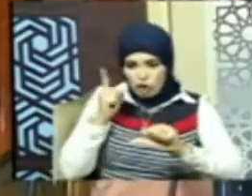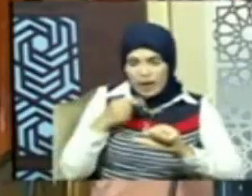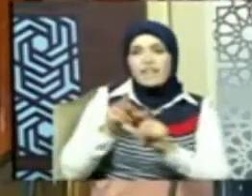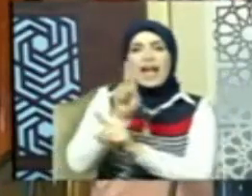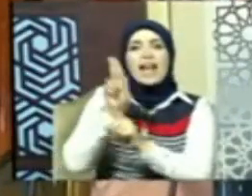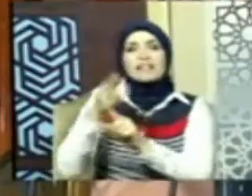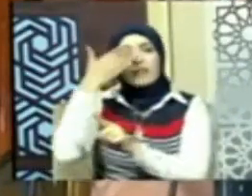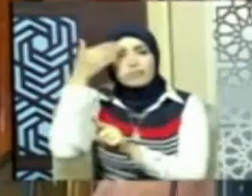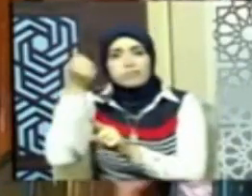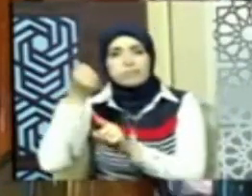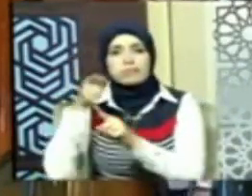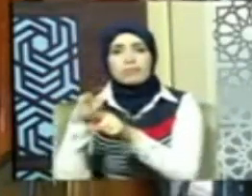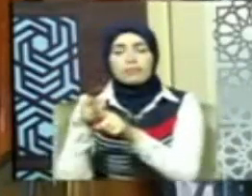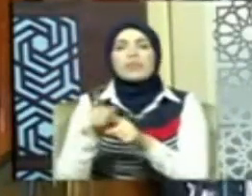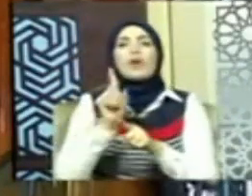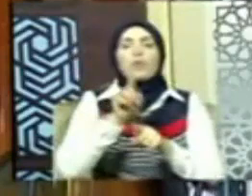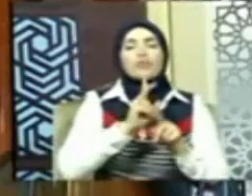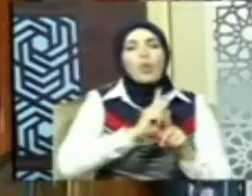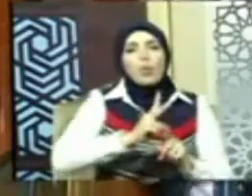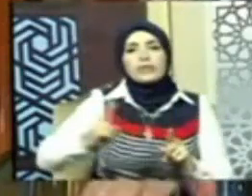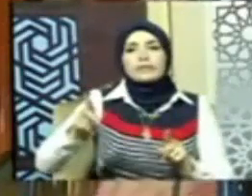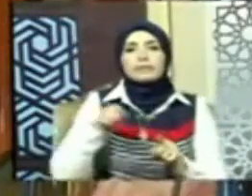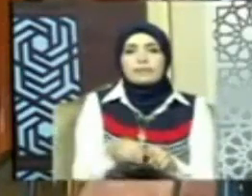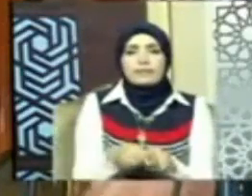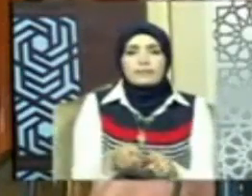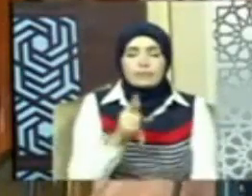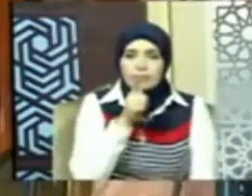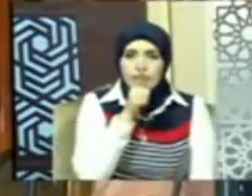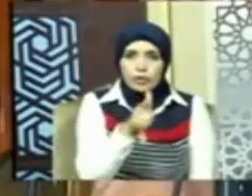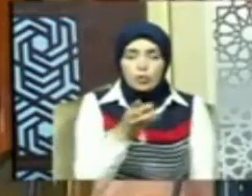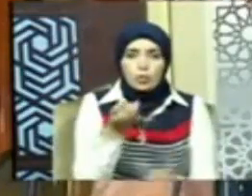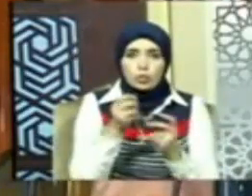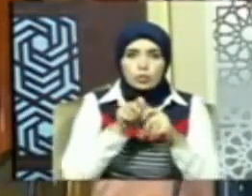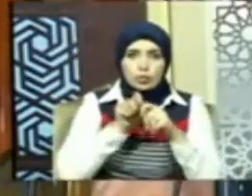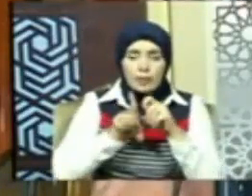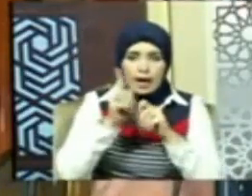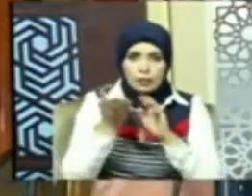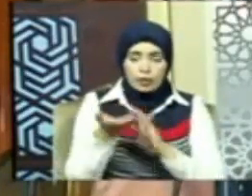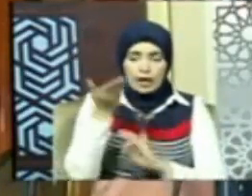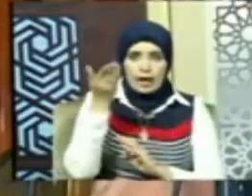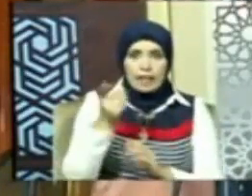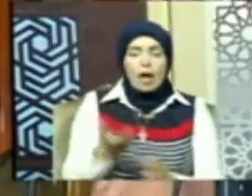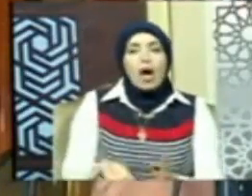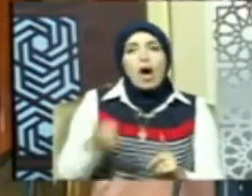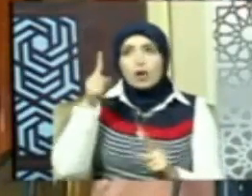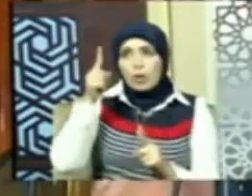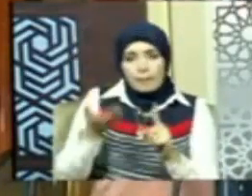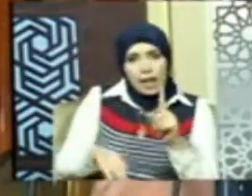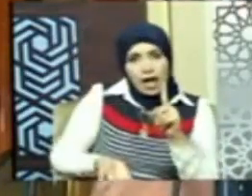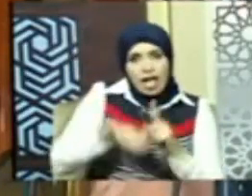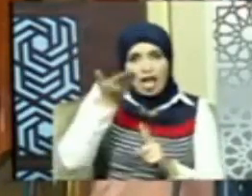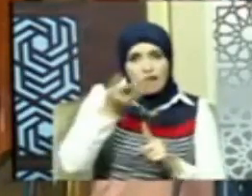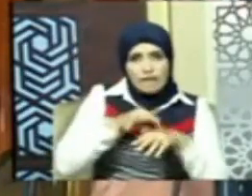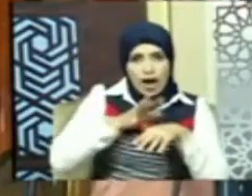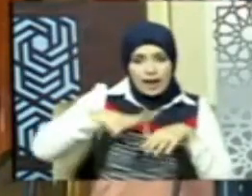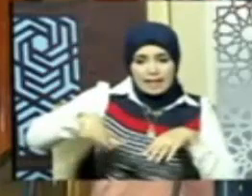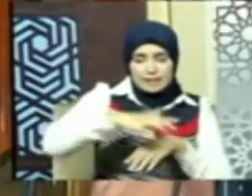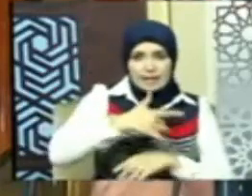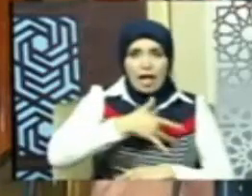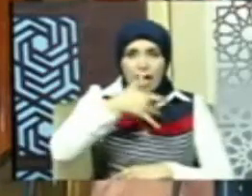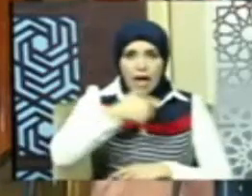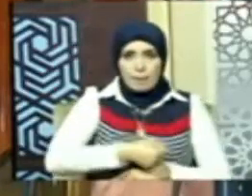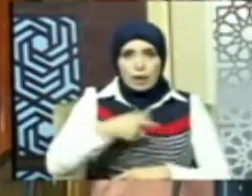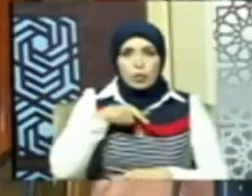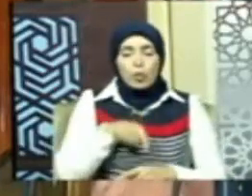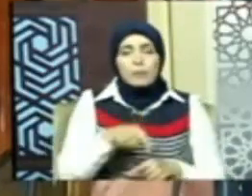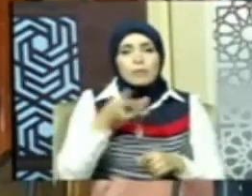والصناعات والحرف. وعندما يقول سبحانه: يرفع الله الذين آمنوا منكم والذين أوتوا العلم،